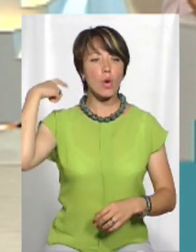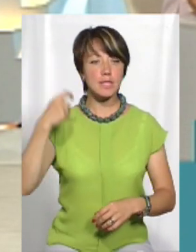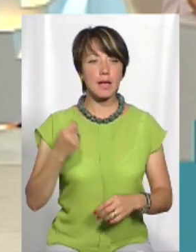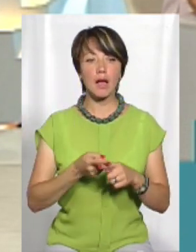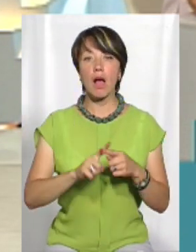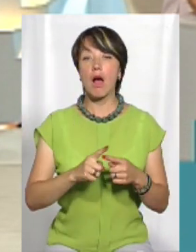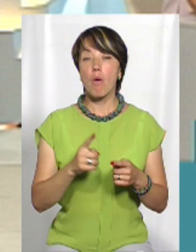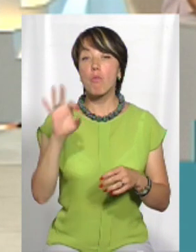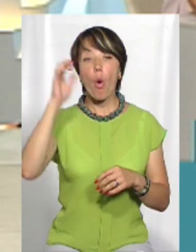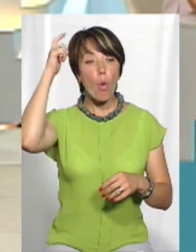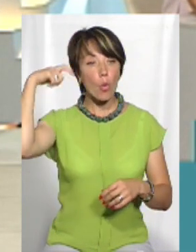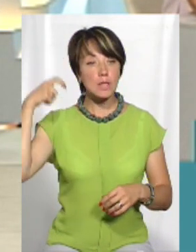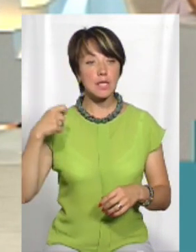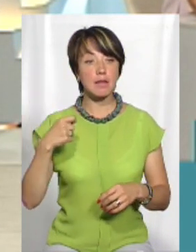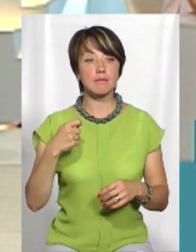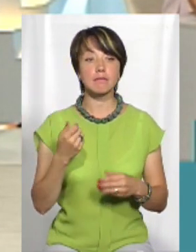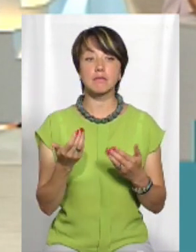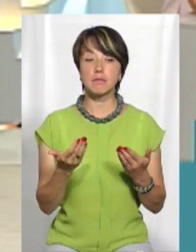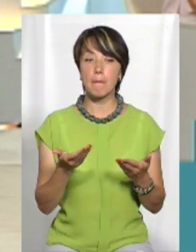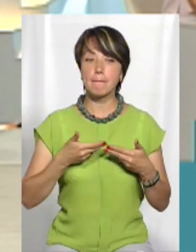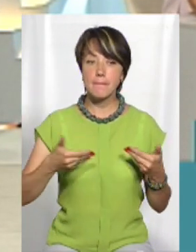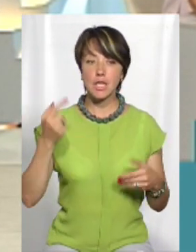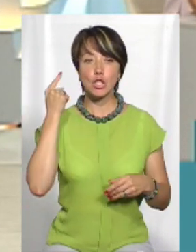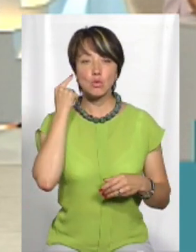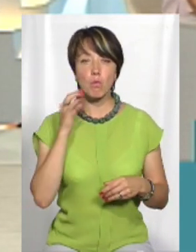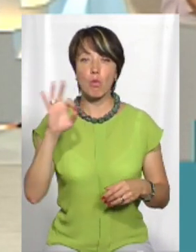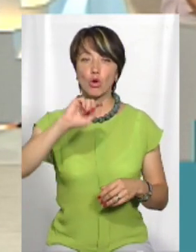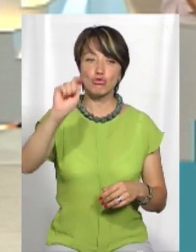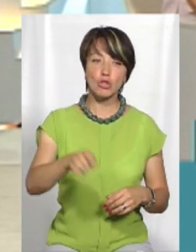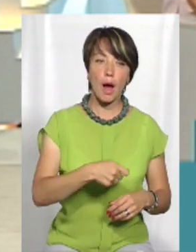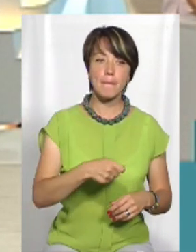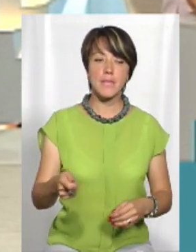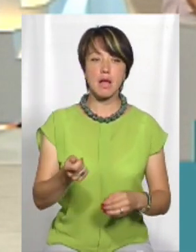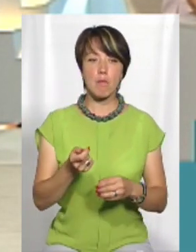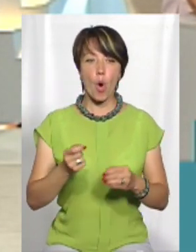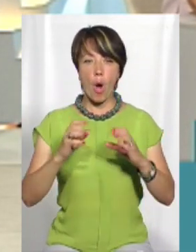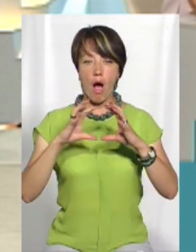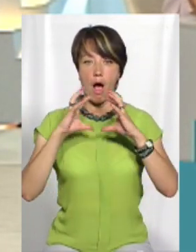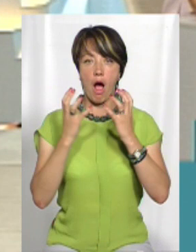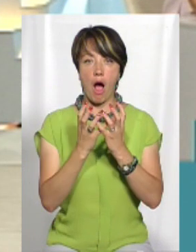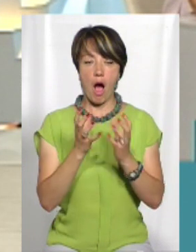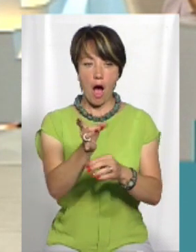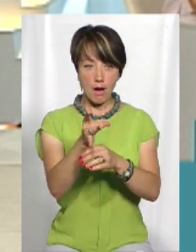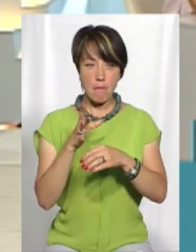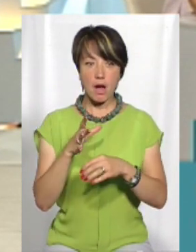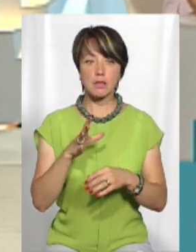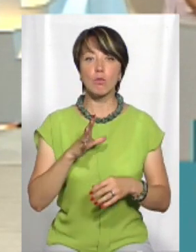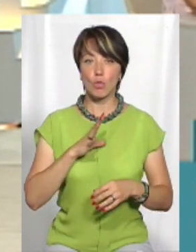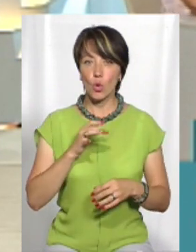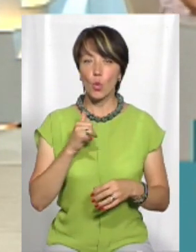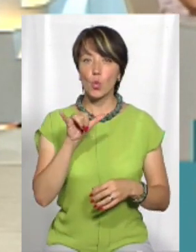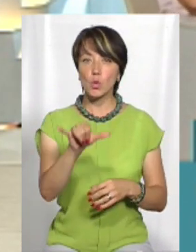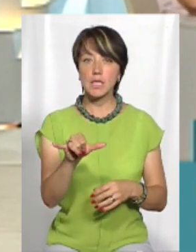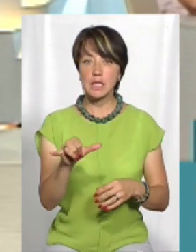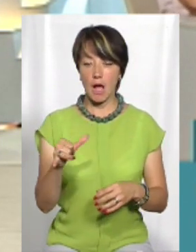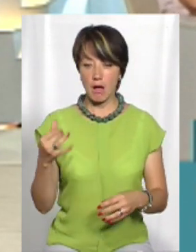стосовно останніх, ми чуємо про шаблі, про гармати, а були у них якісь